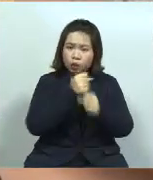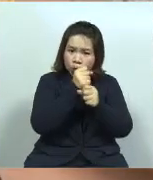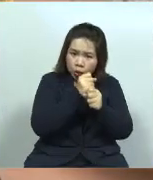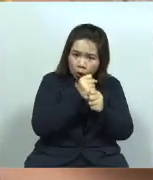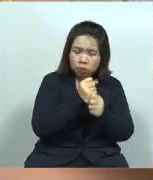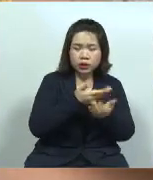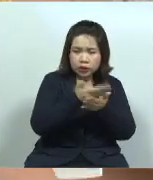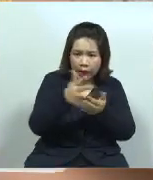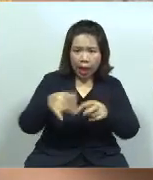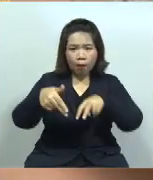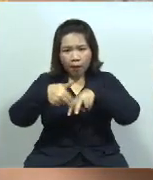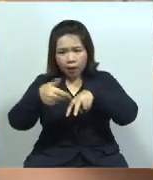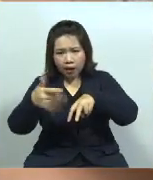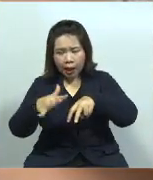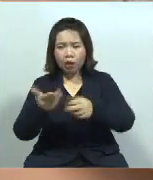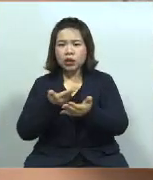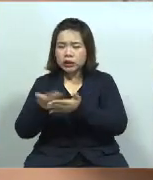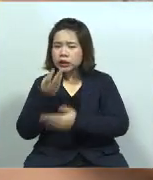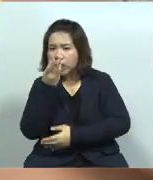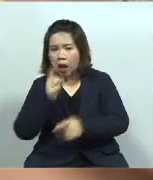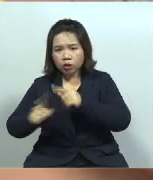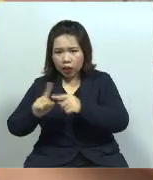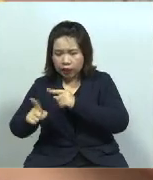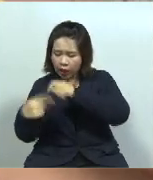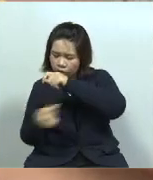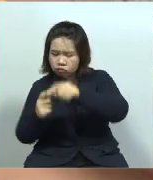พิร์สก็ซื้อกับข้าวซื้ออะไรได้อีกค่ะ